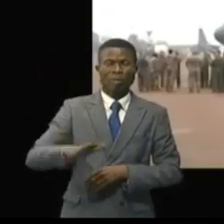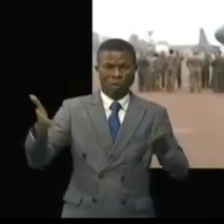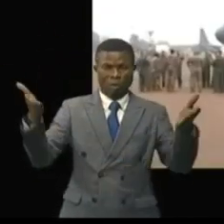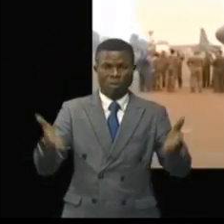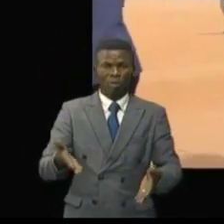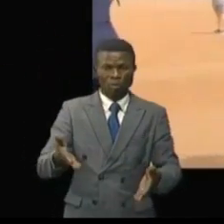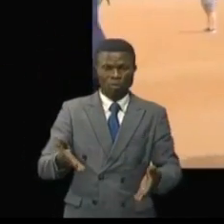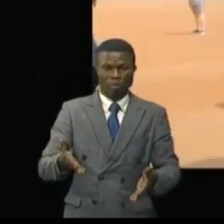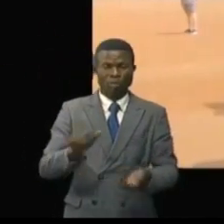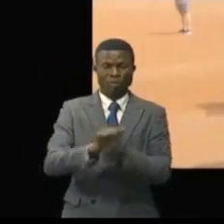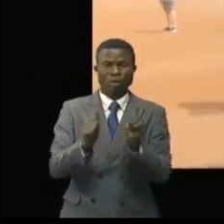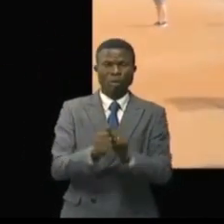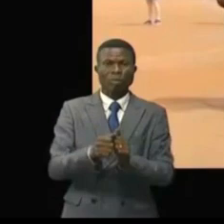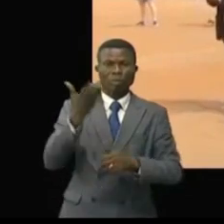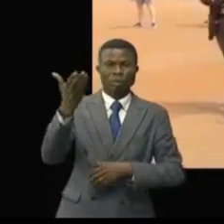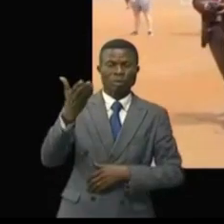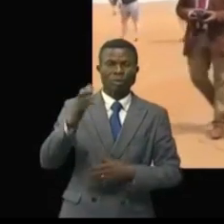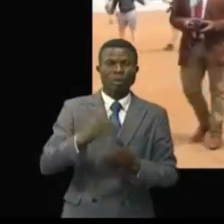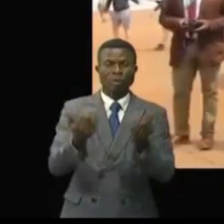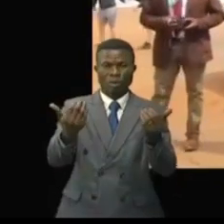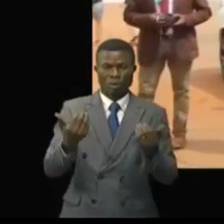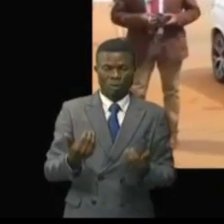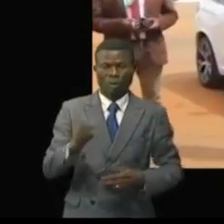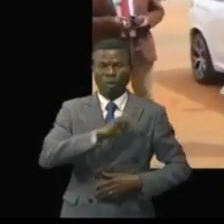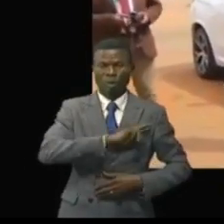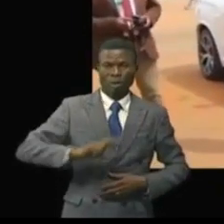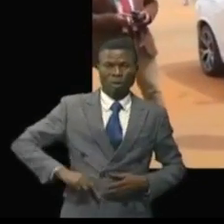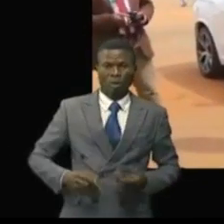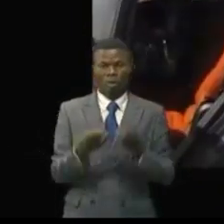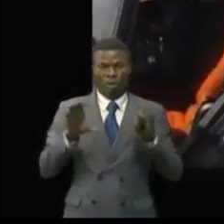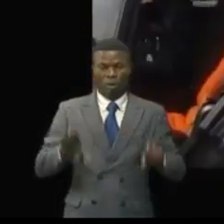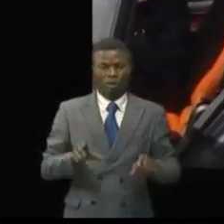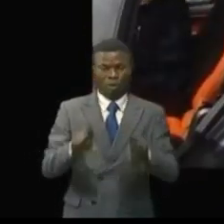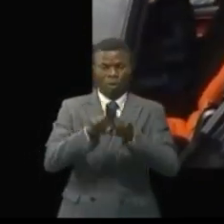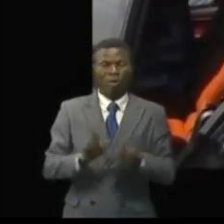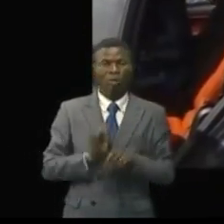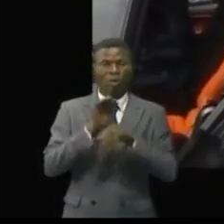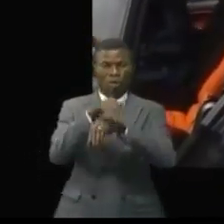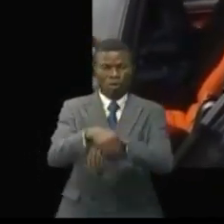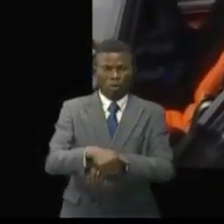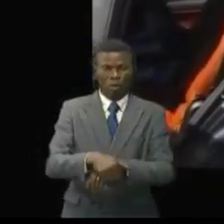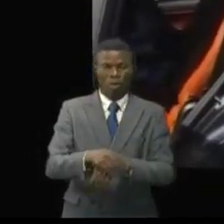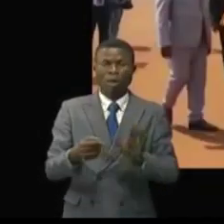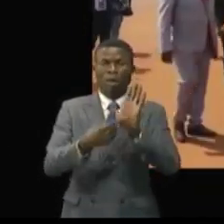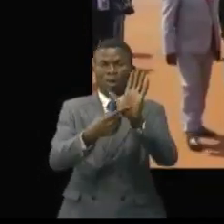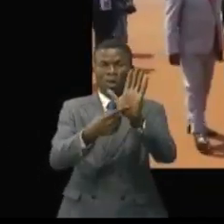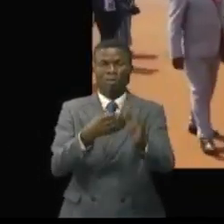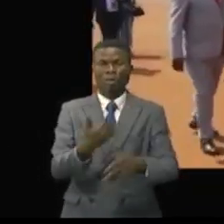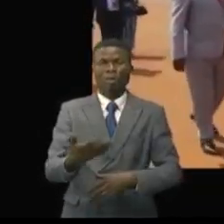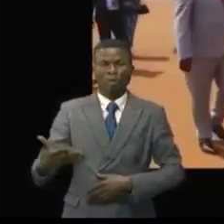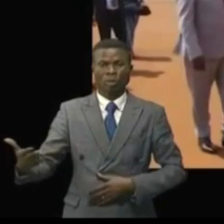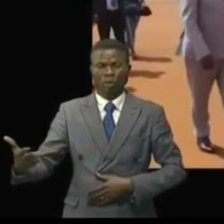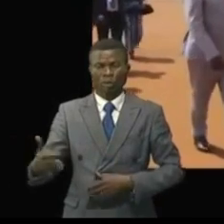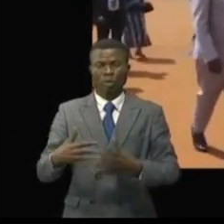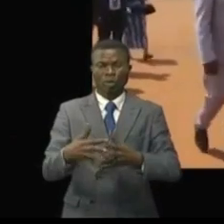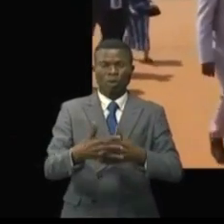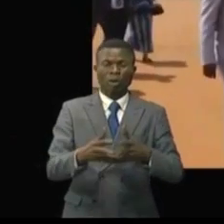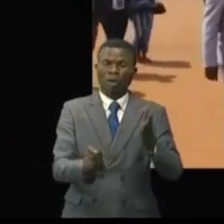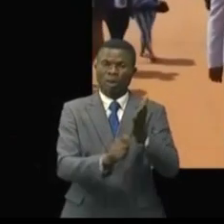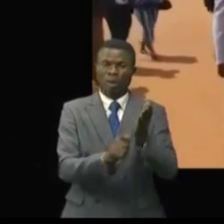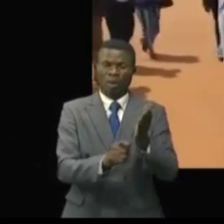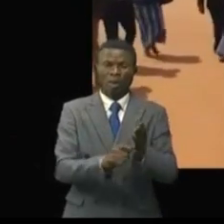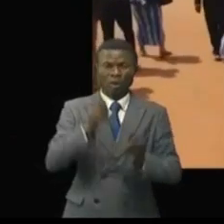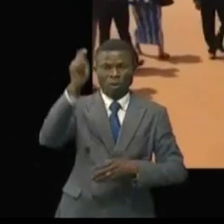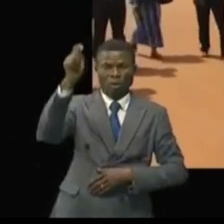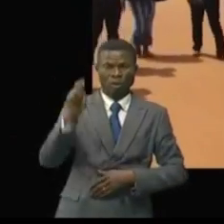à cette foire militaire. La République démocratique du Congo était représentée à cette foire d'exposition des équipements, matériels et technologies militaires